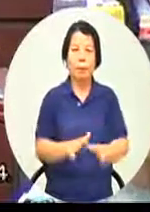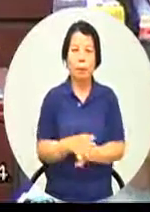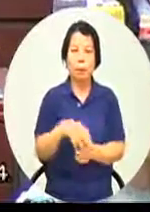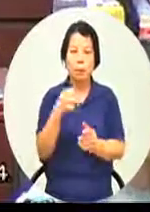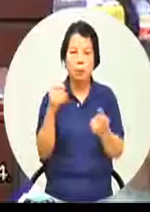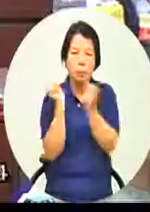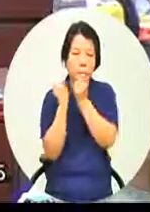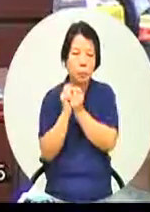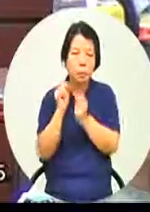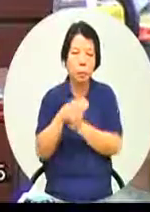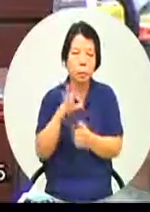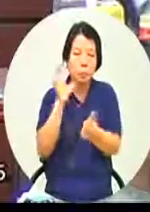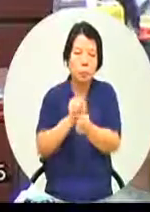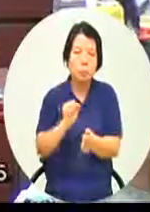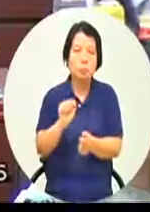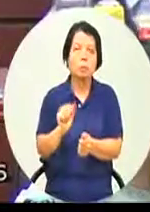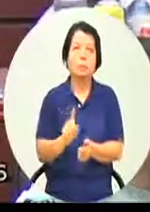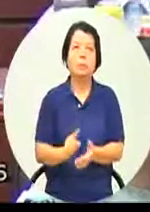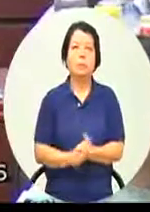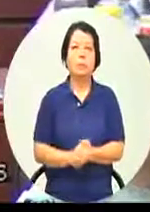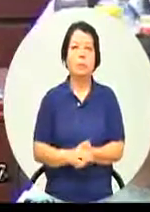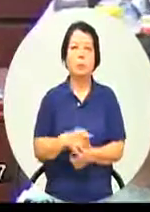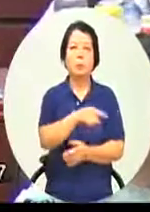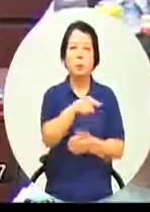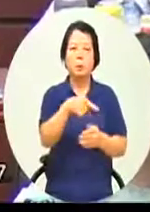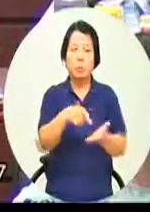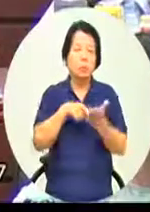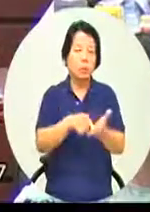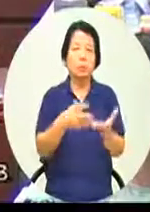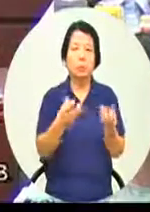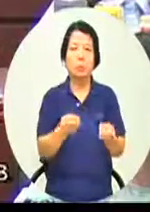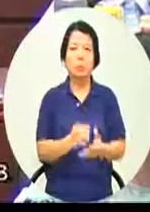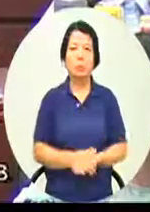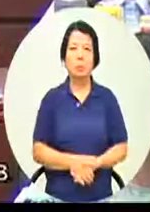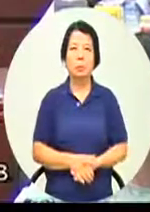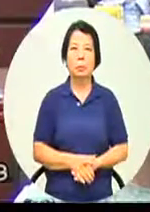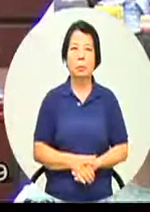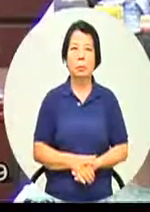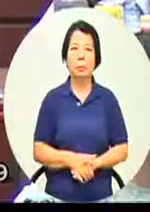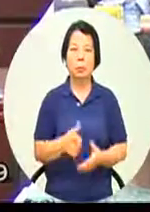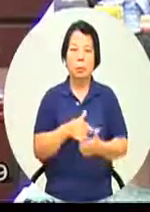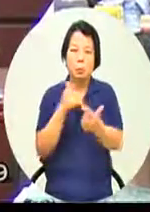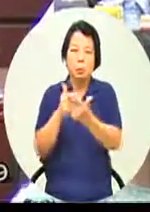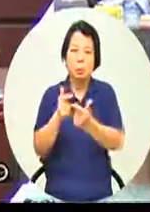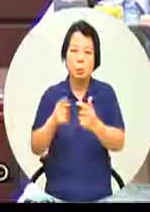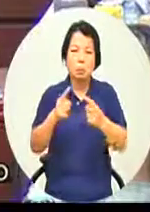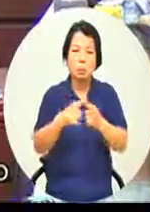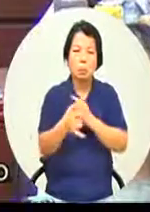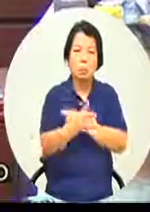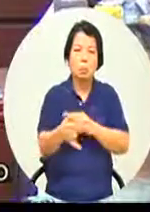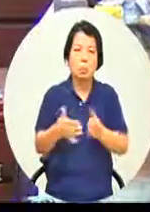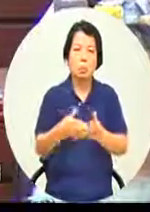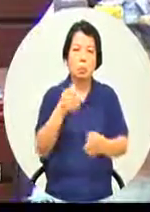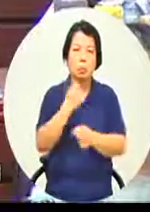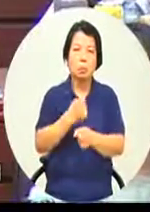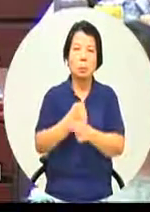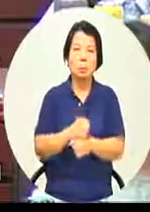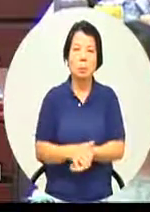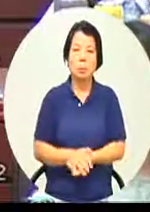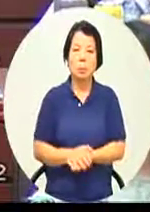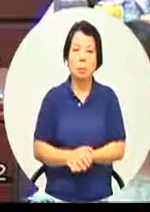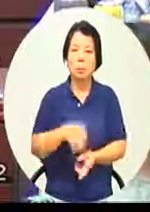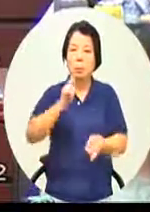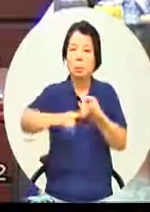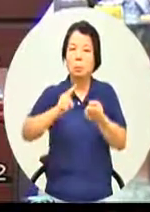有非啊，就是他没有跟我申请，然后就是配合里面的人员，然后做一些不良的动